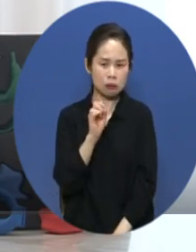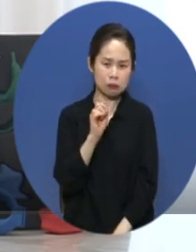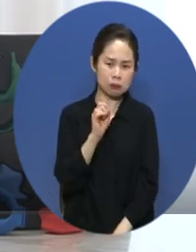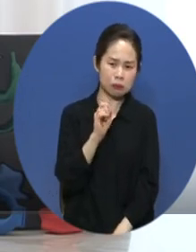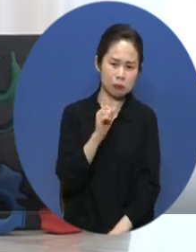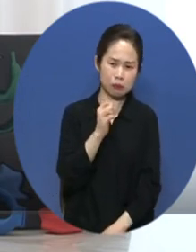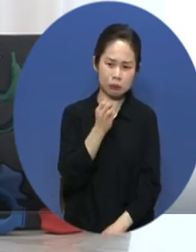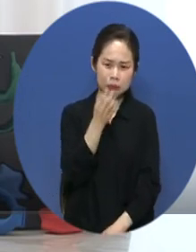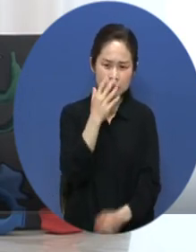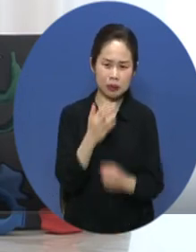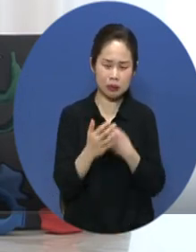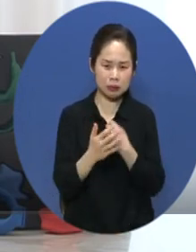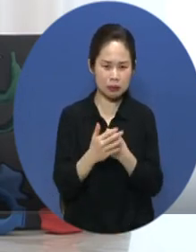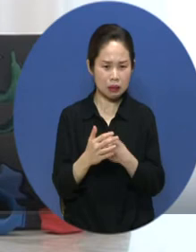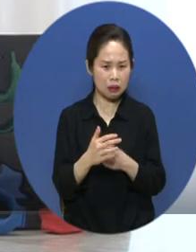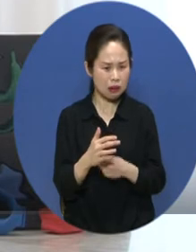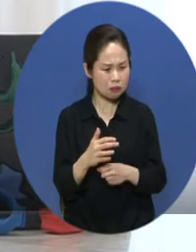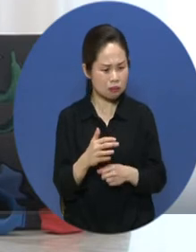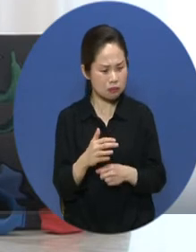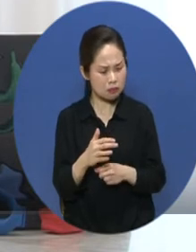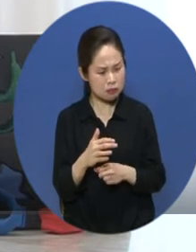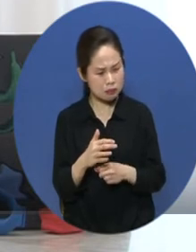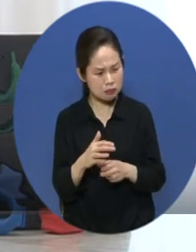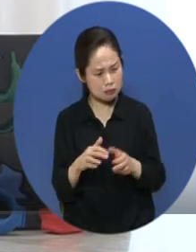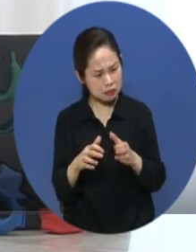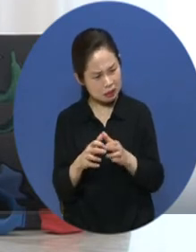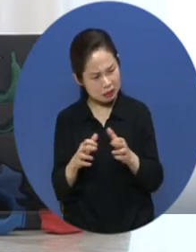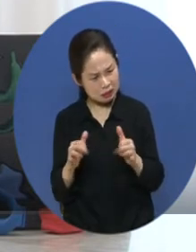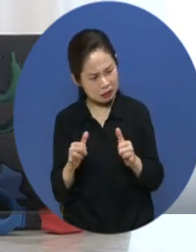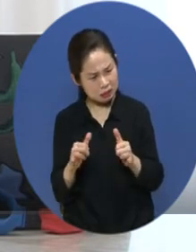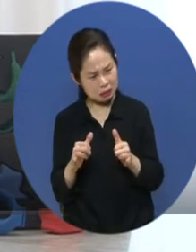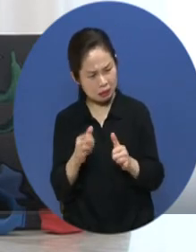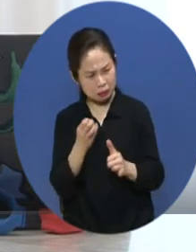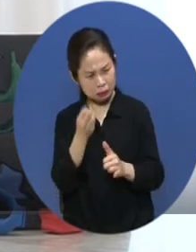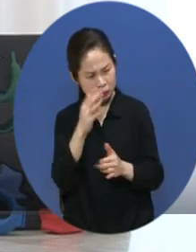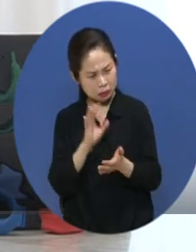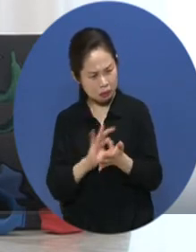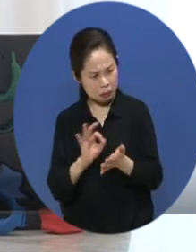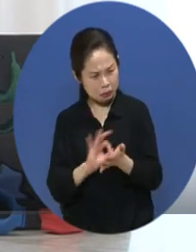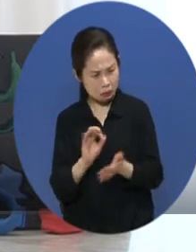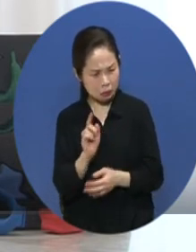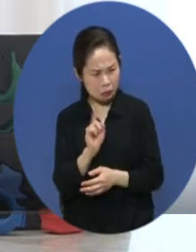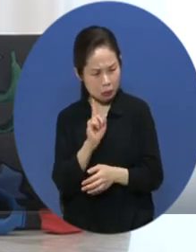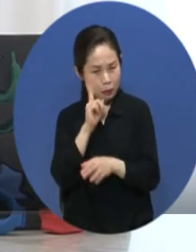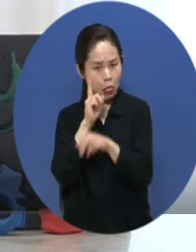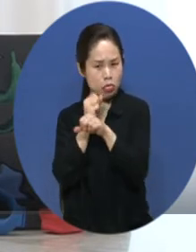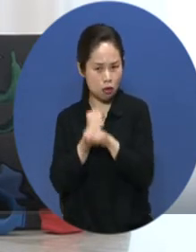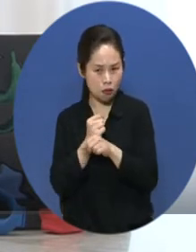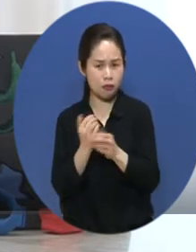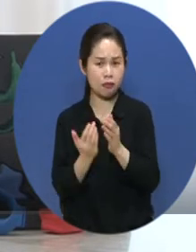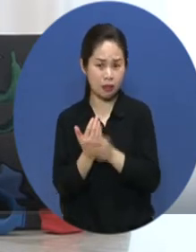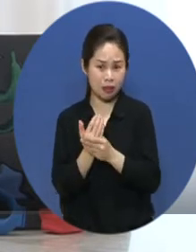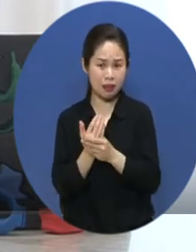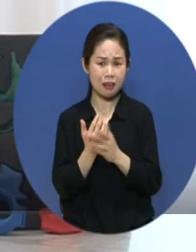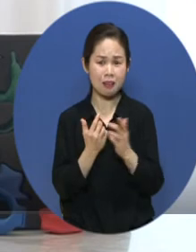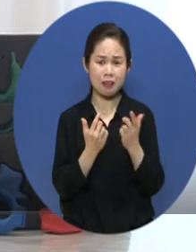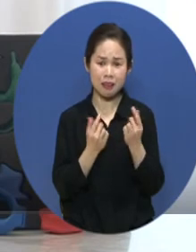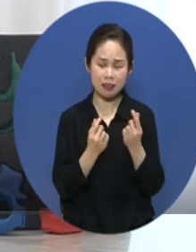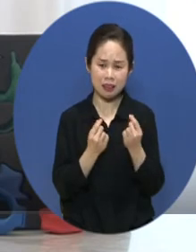어떻게 보면 장애에 대한 진입 장벽을 하나 더 만들어주는 경우가 생기는 것 같아요. 그런 부분에서 저희는 좀